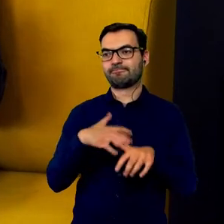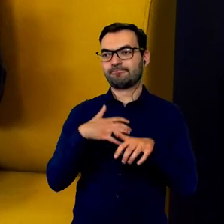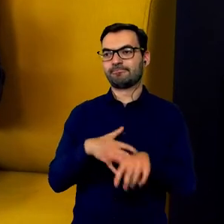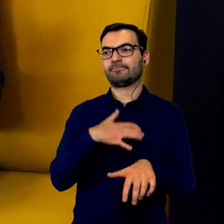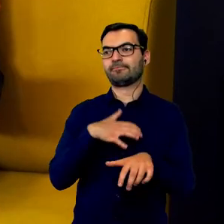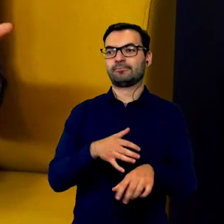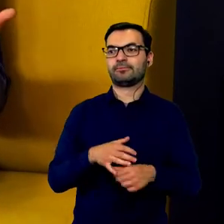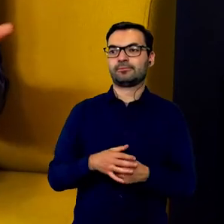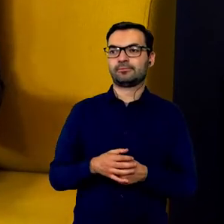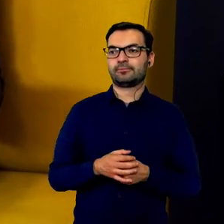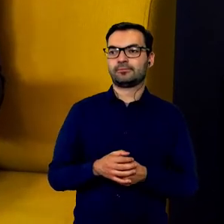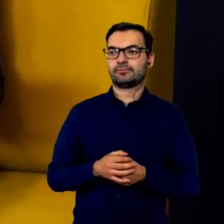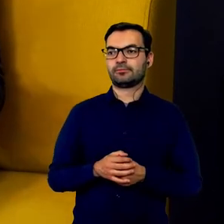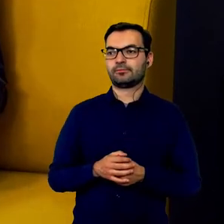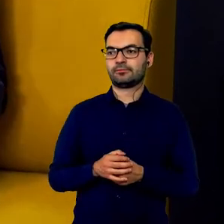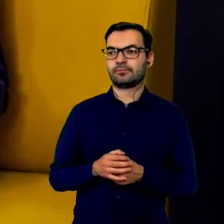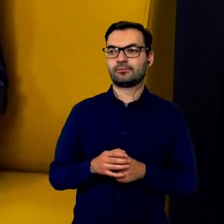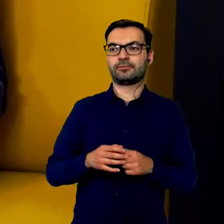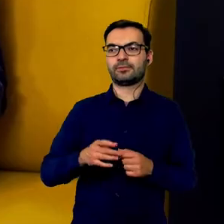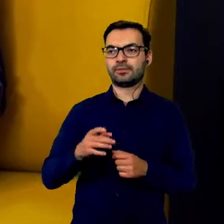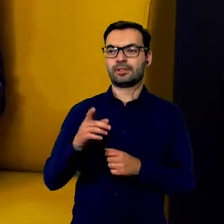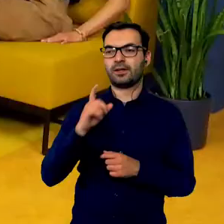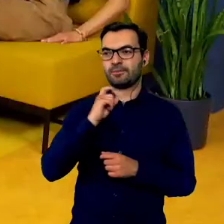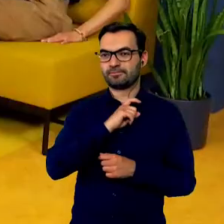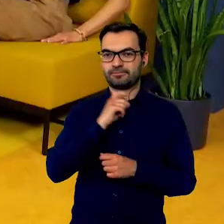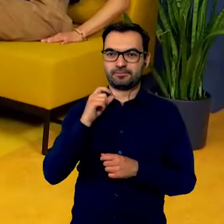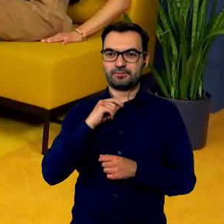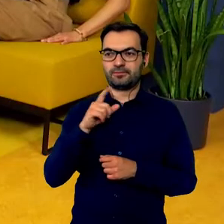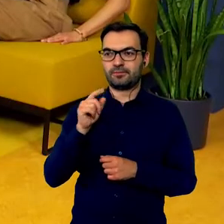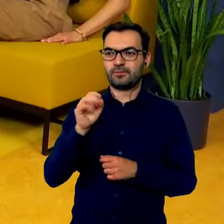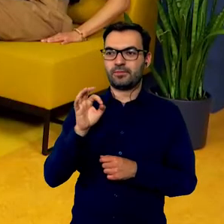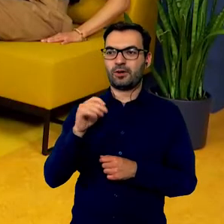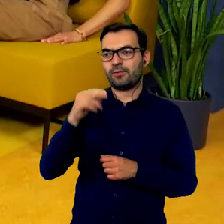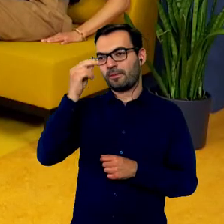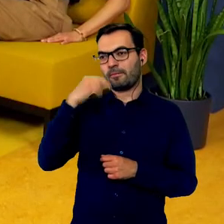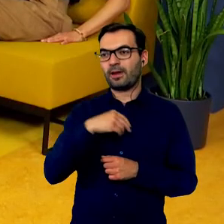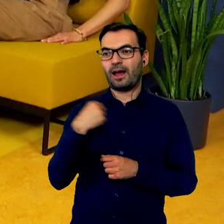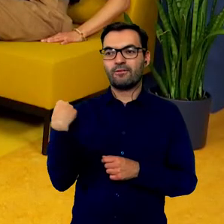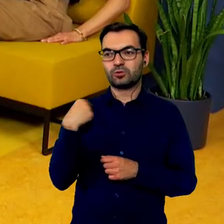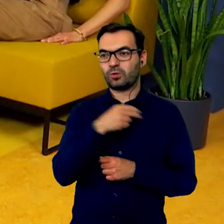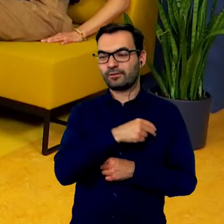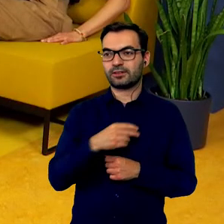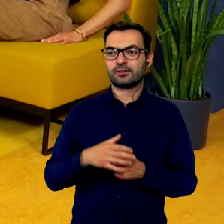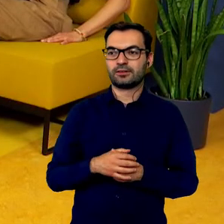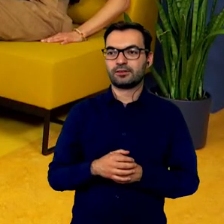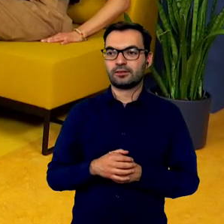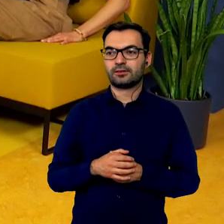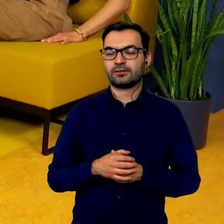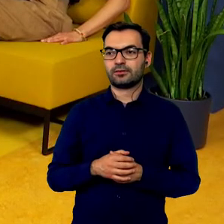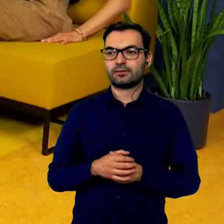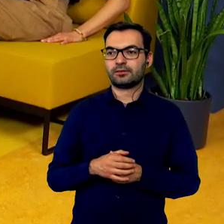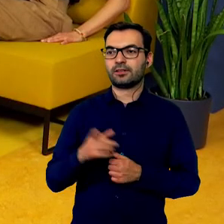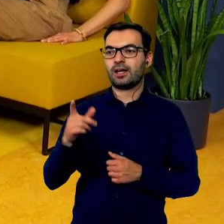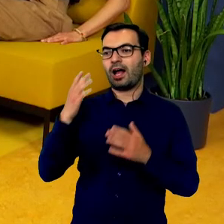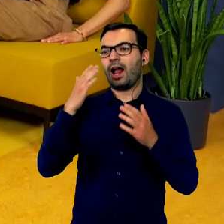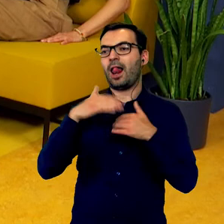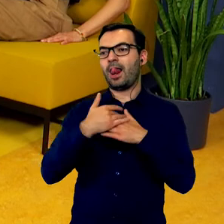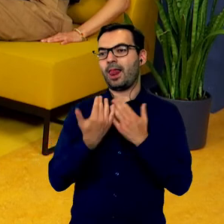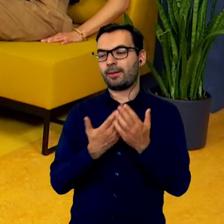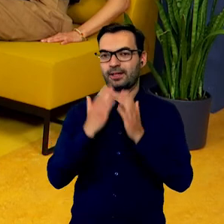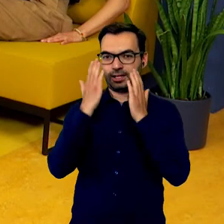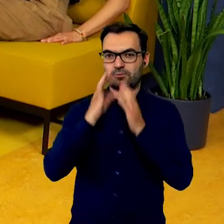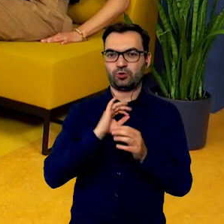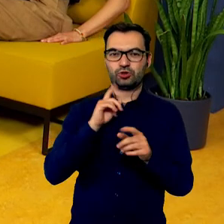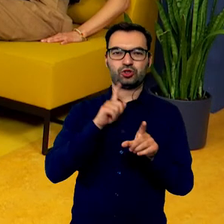osób, batiuszka, pop daje jednej z osób chleb i ręcznik. Akurat to był mój siostrzeniec z